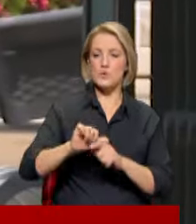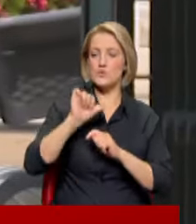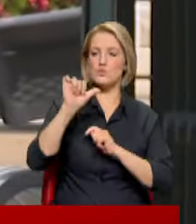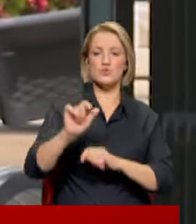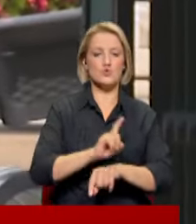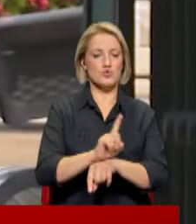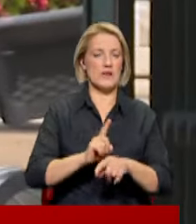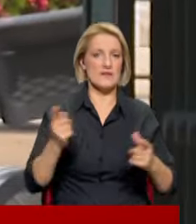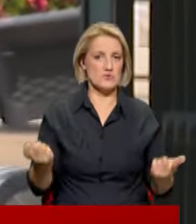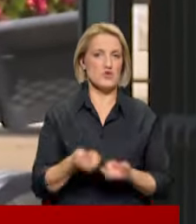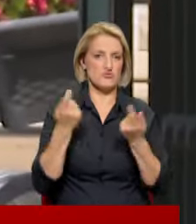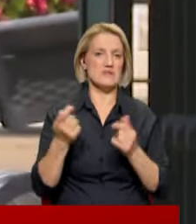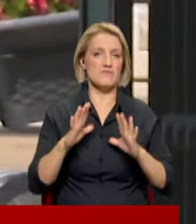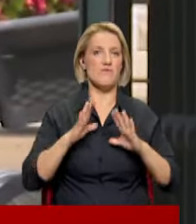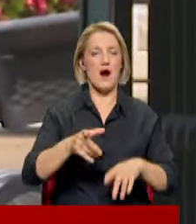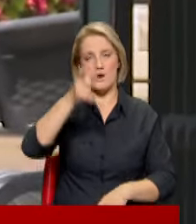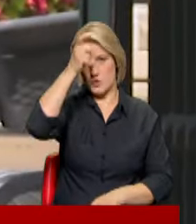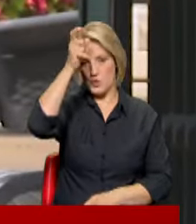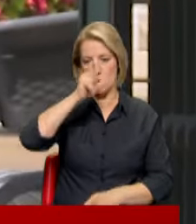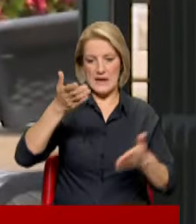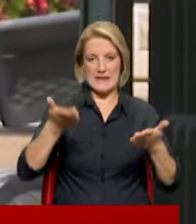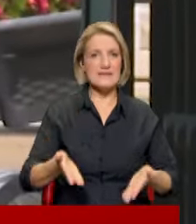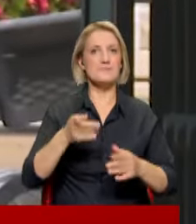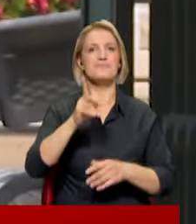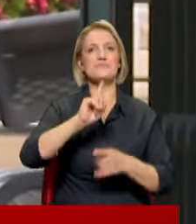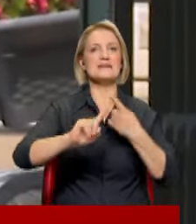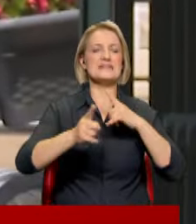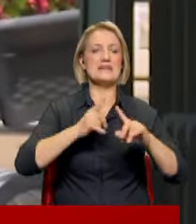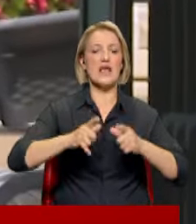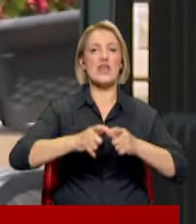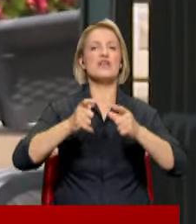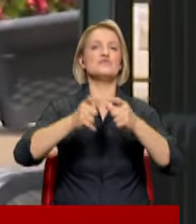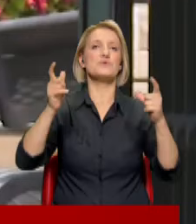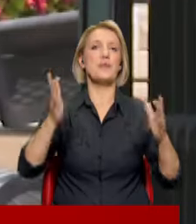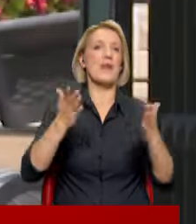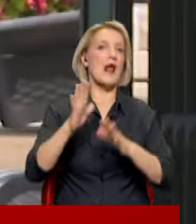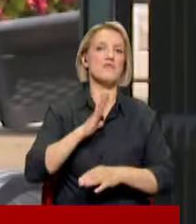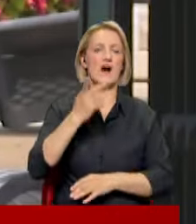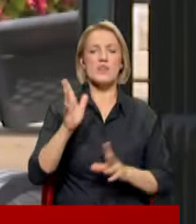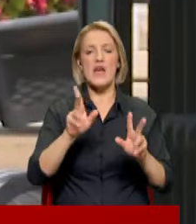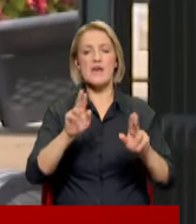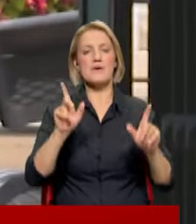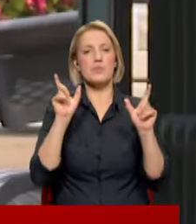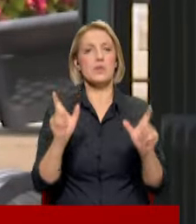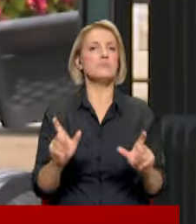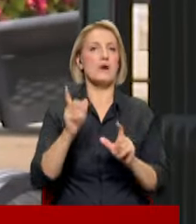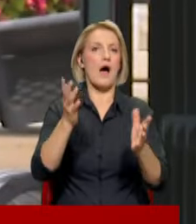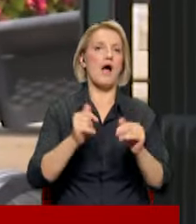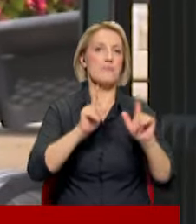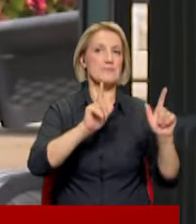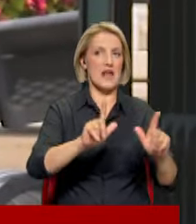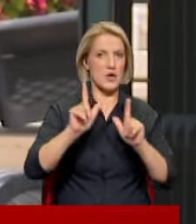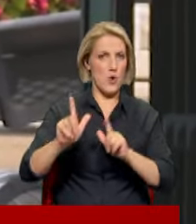süredir çalışmalarımız var. Ülkemizin siyasi gelişiminde neler var? Ne gibi tedbirler